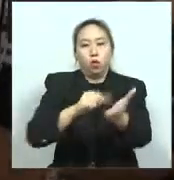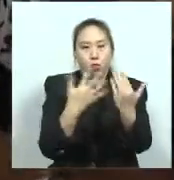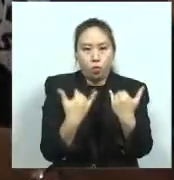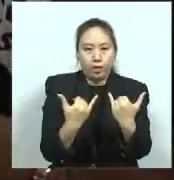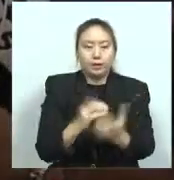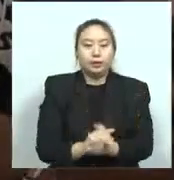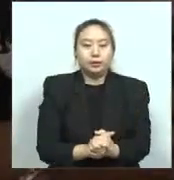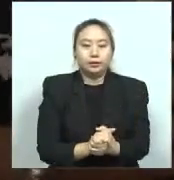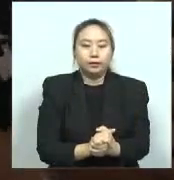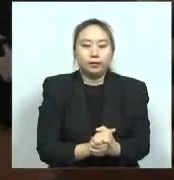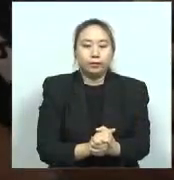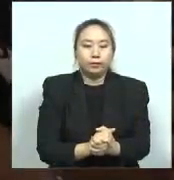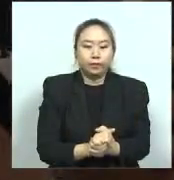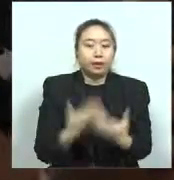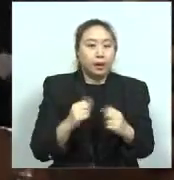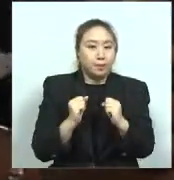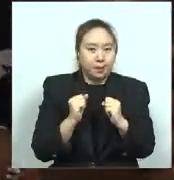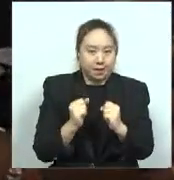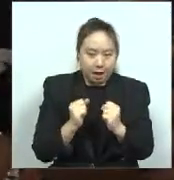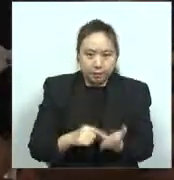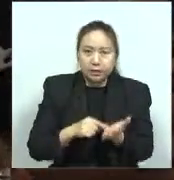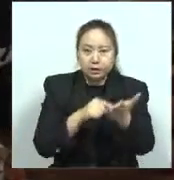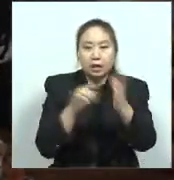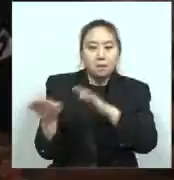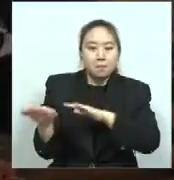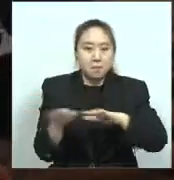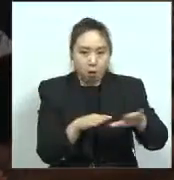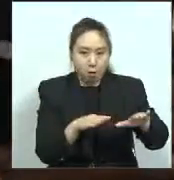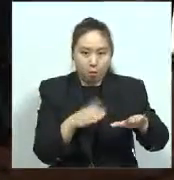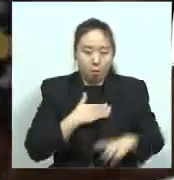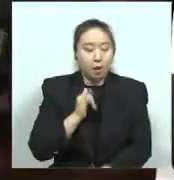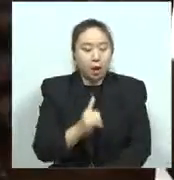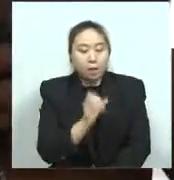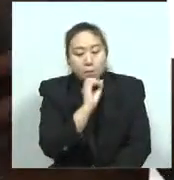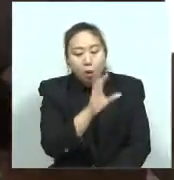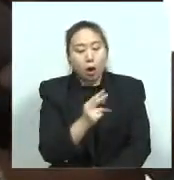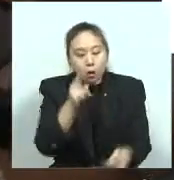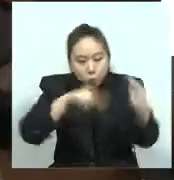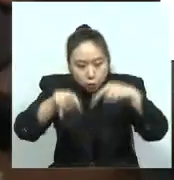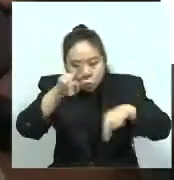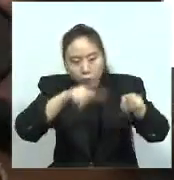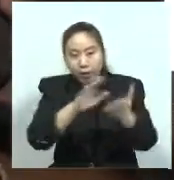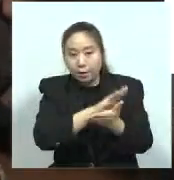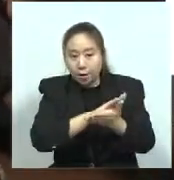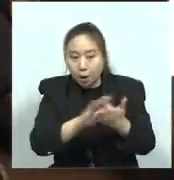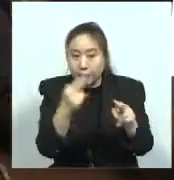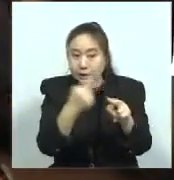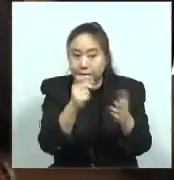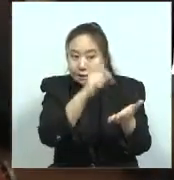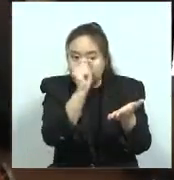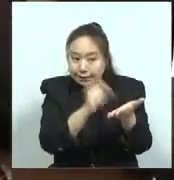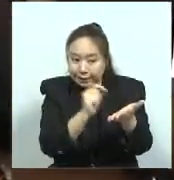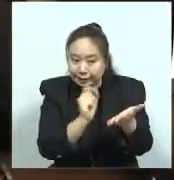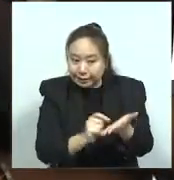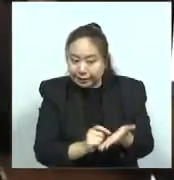ก็ใช่ครับว่าจะพยายามส่งให้พร้อมกันผมกลับมาเพื่อมาให้ก็ตรวจดูให้เรียบร้อยว่าลายมือชื่อเรียบร้อยไหมหมายถึงว่าล